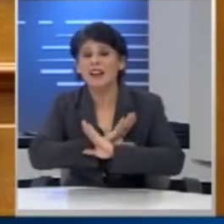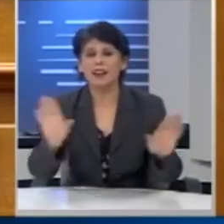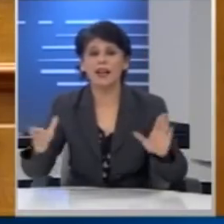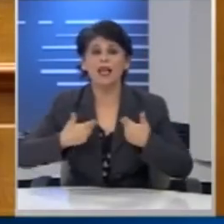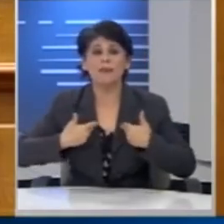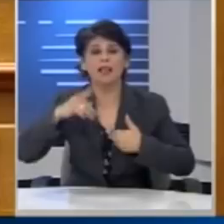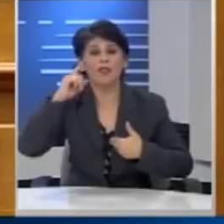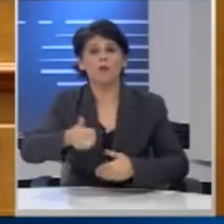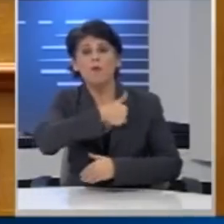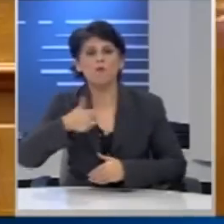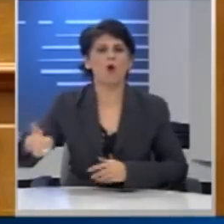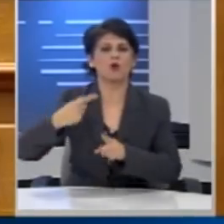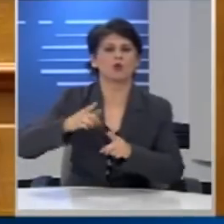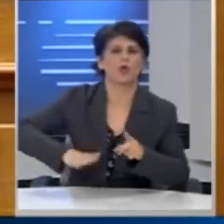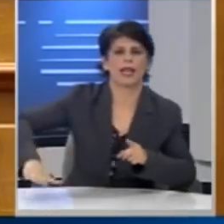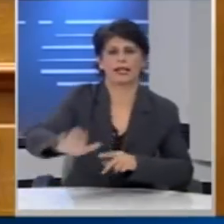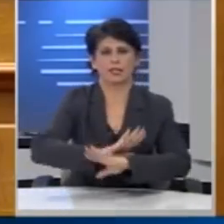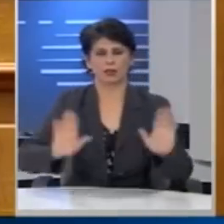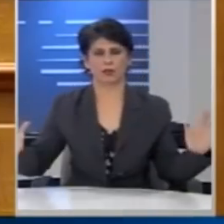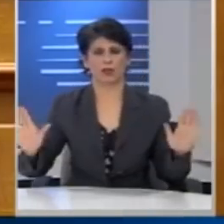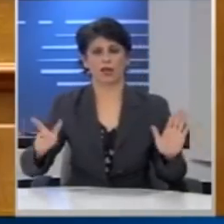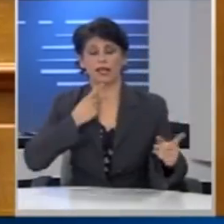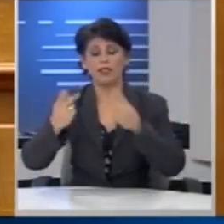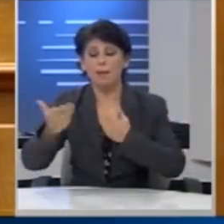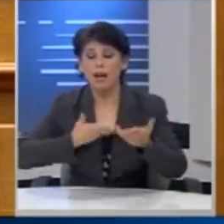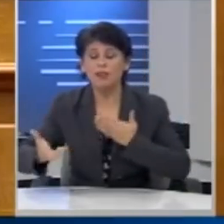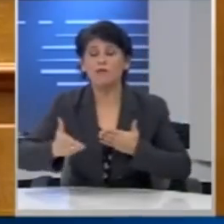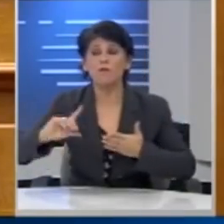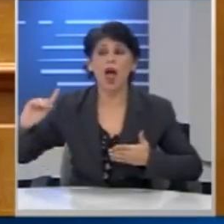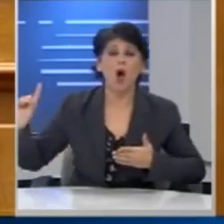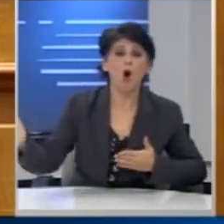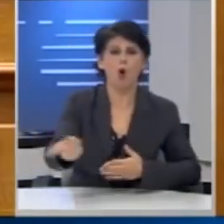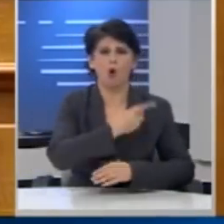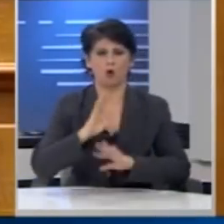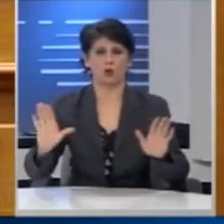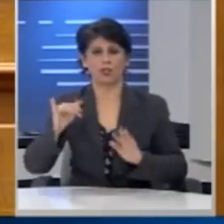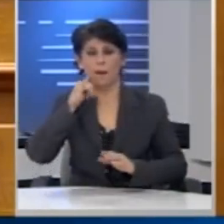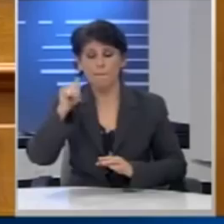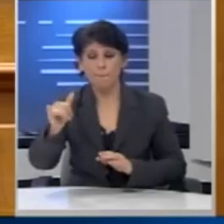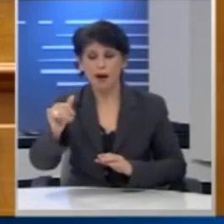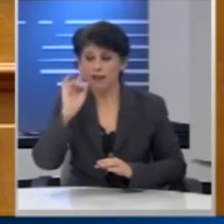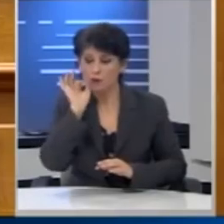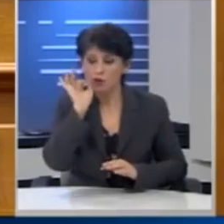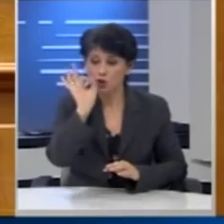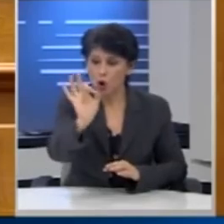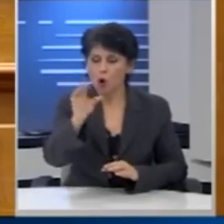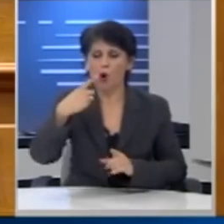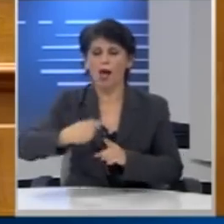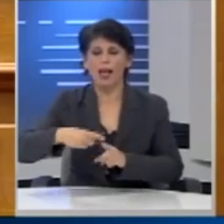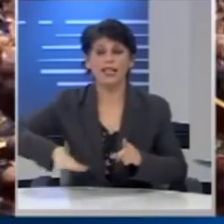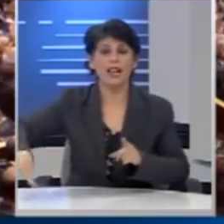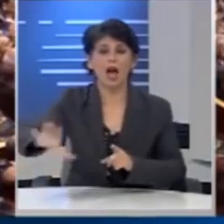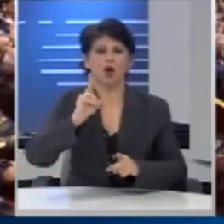κανέναν. Είμαστε δεδομένοι μόνο για τον ελληνικό λαό και διαπραγματευόμαστε με όλους, πάντα με γνώμονα, το συμφέρον του ελληνικού